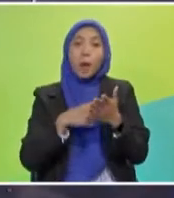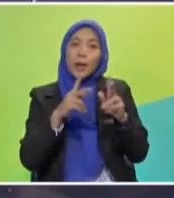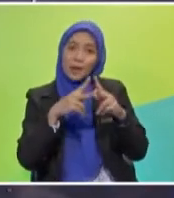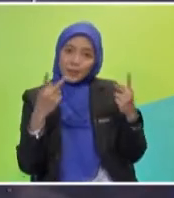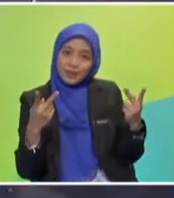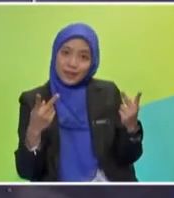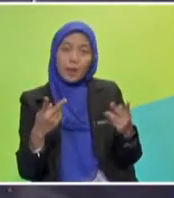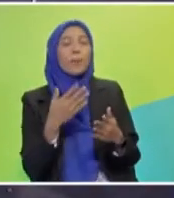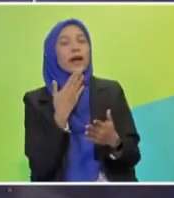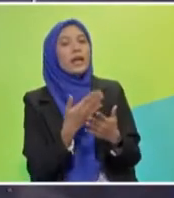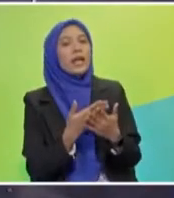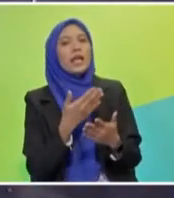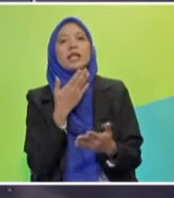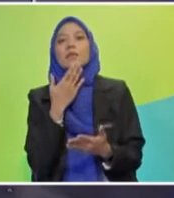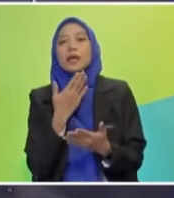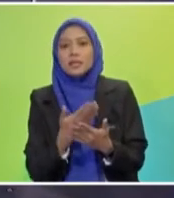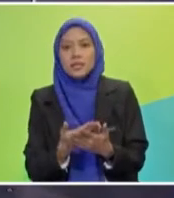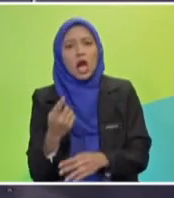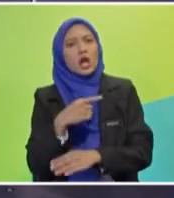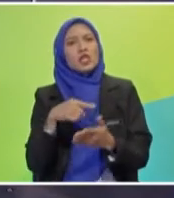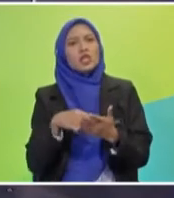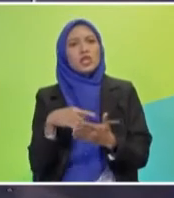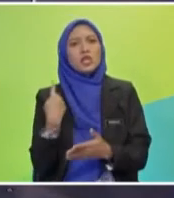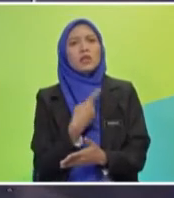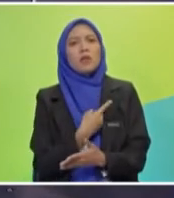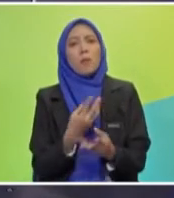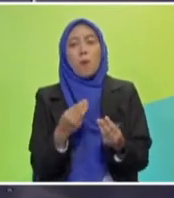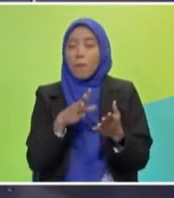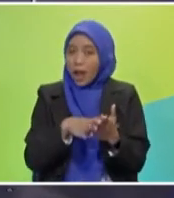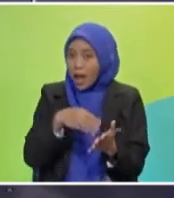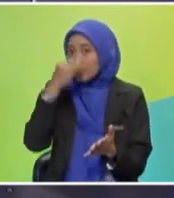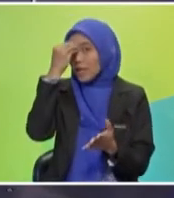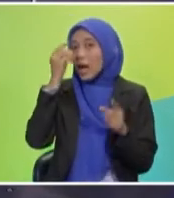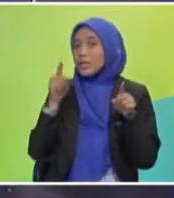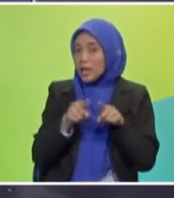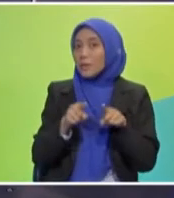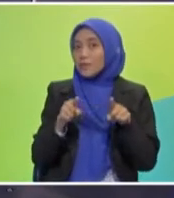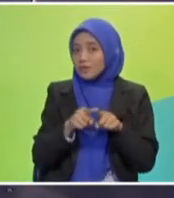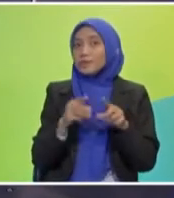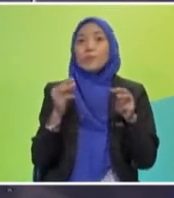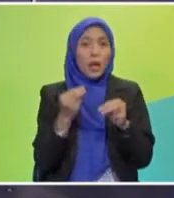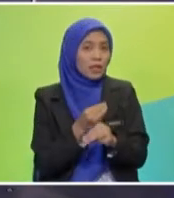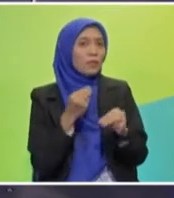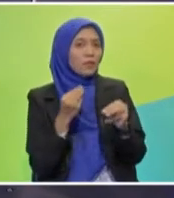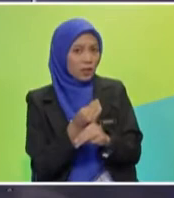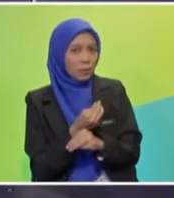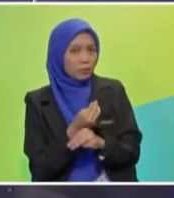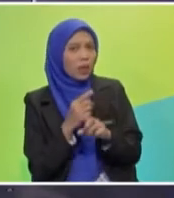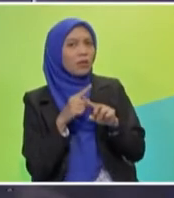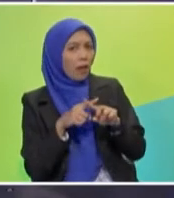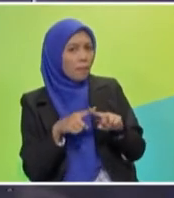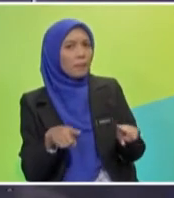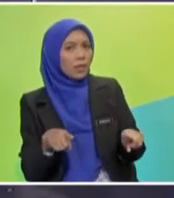kerana bersama-sama dengan kami. Hari ini kita tak sabar-sabar nak sama-sama belajar mata pelajaran matematik. Tetapi sebelum itu